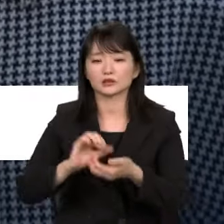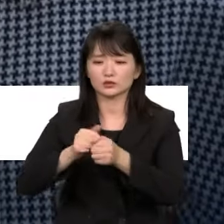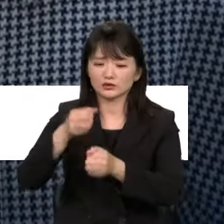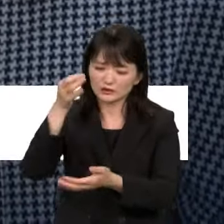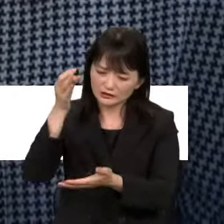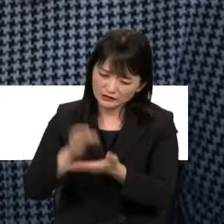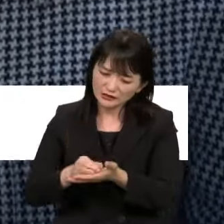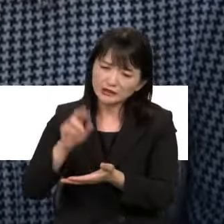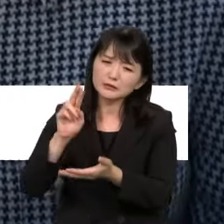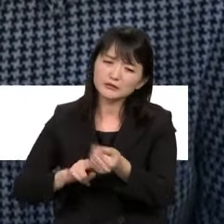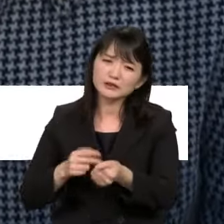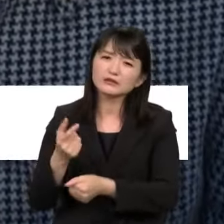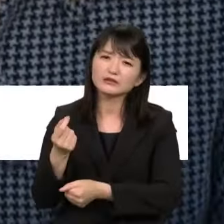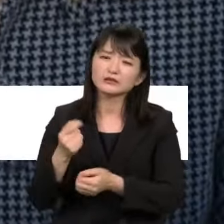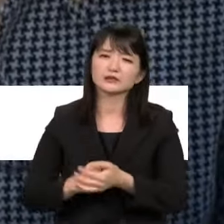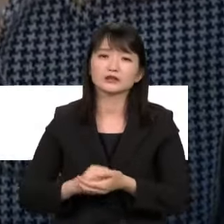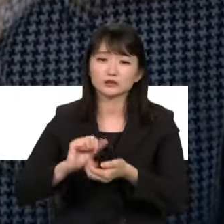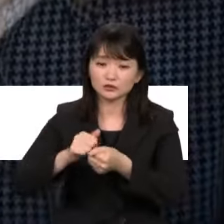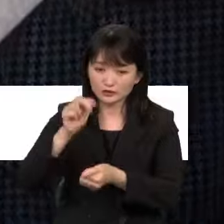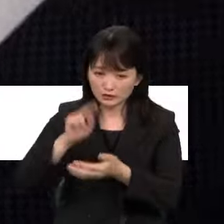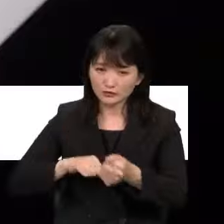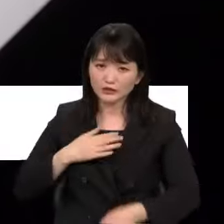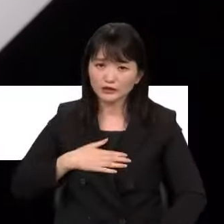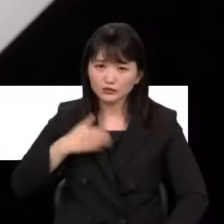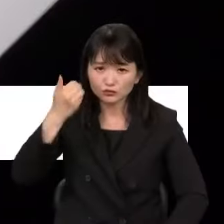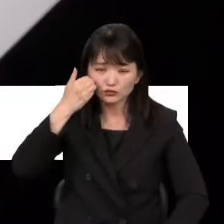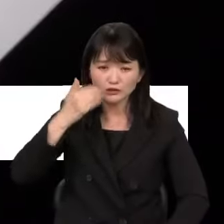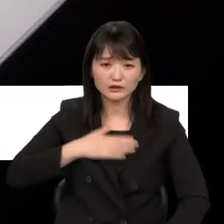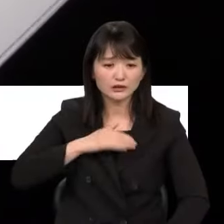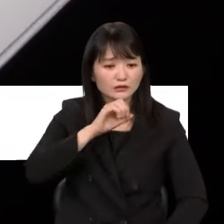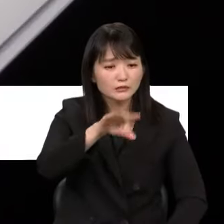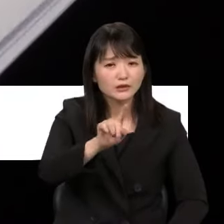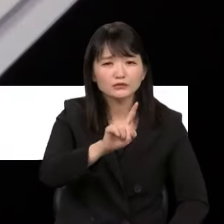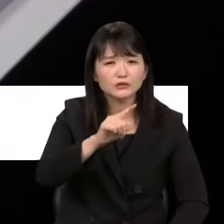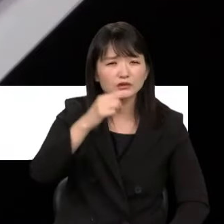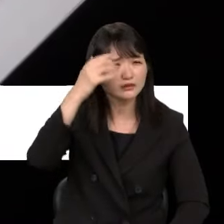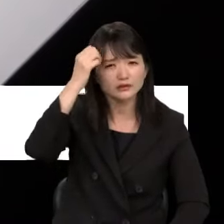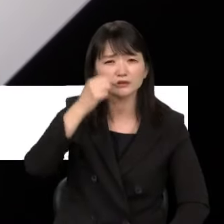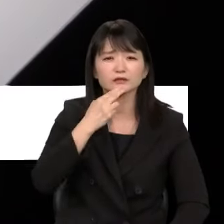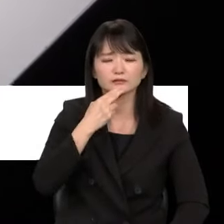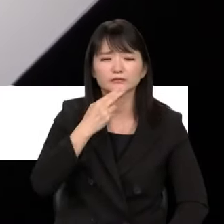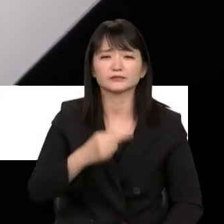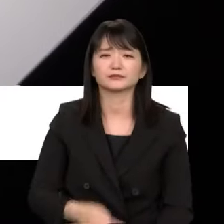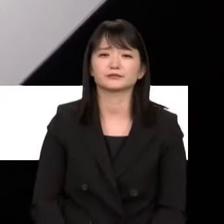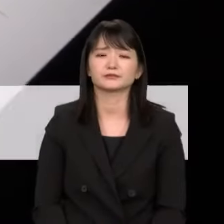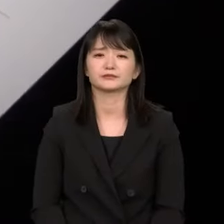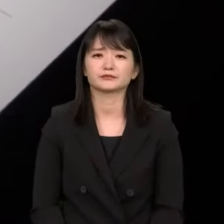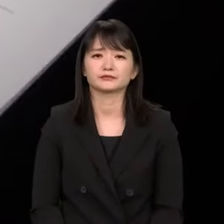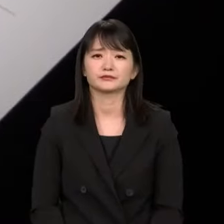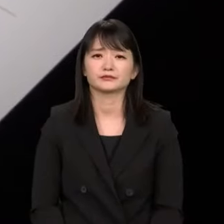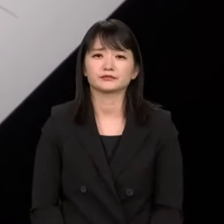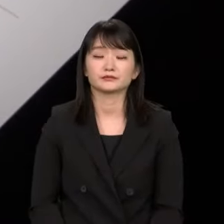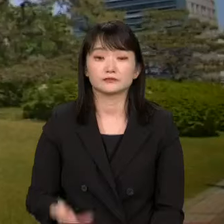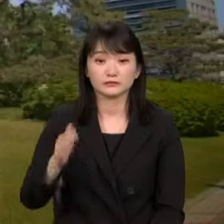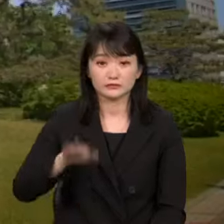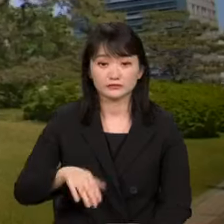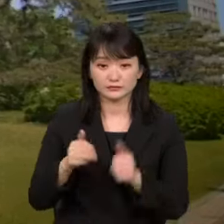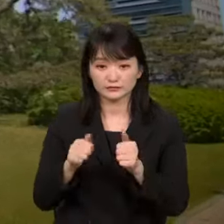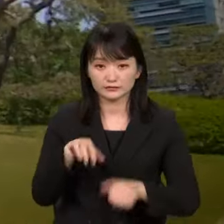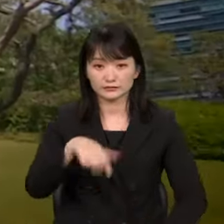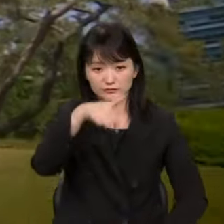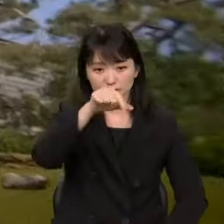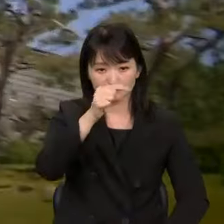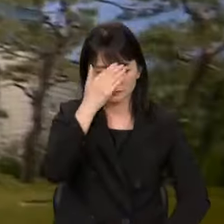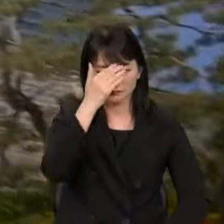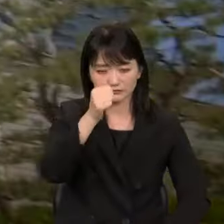한 것 같다며 주식을 판 건 알았지만 누가 내게 말했는지 기억이 안 난다고 진술했습니다 하지만 법원은 권전